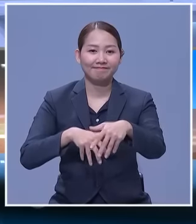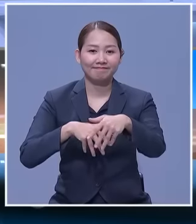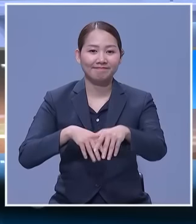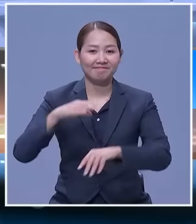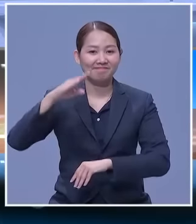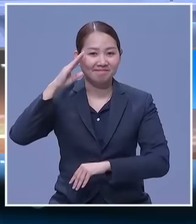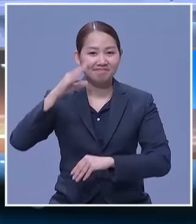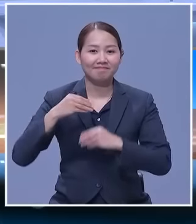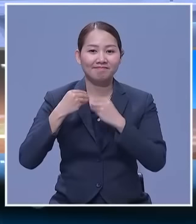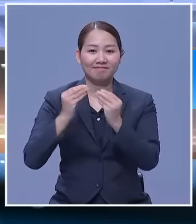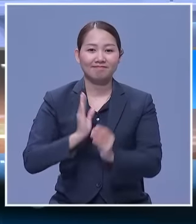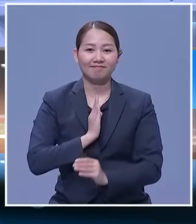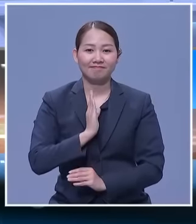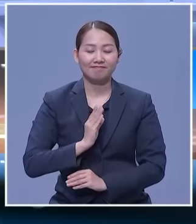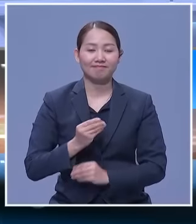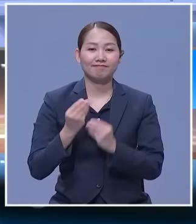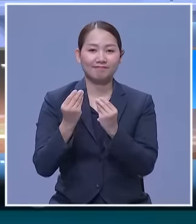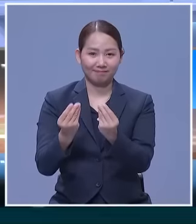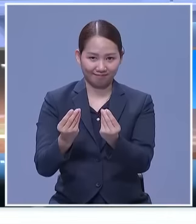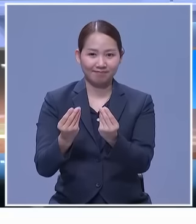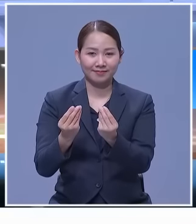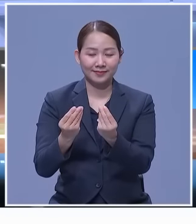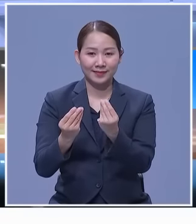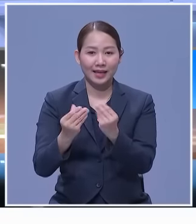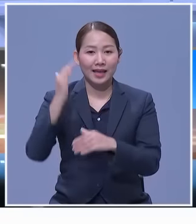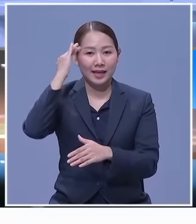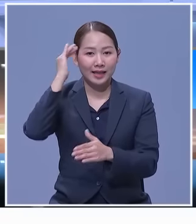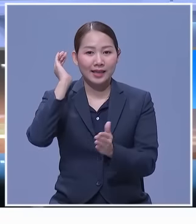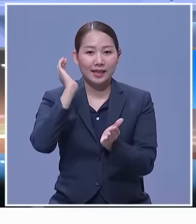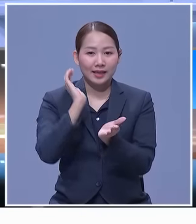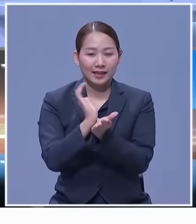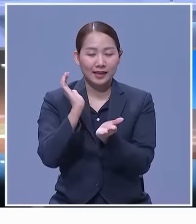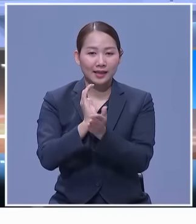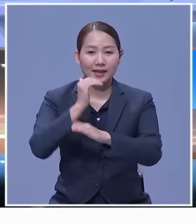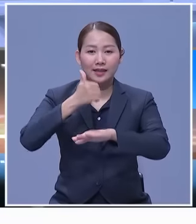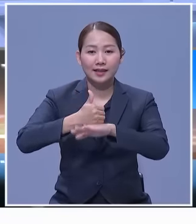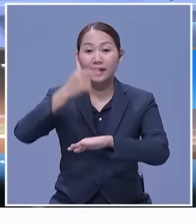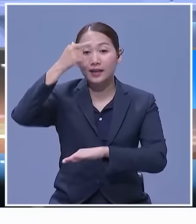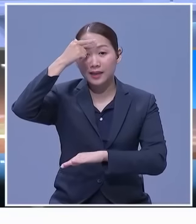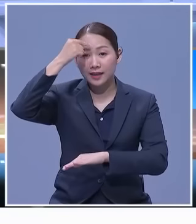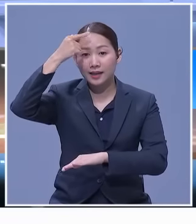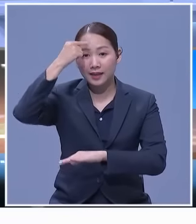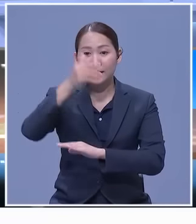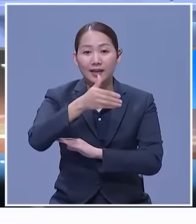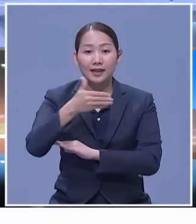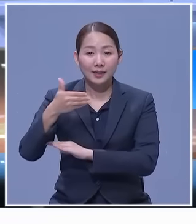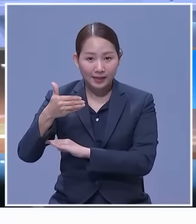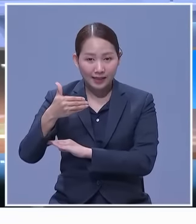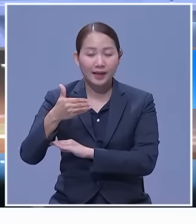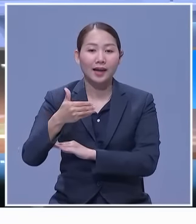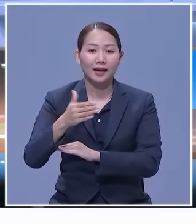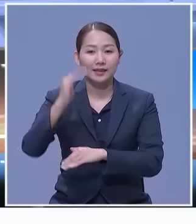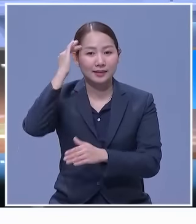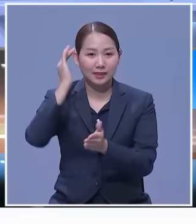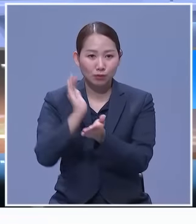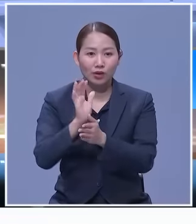ติรวมไปถึงข้าราชการตำรวจที่เกษียณอายุราชการนะคะประจำปี2567ซึ่งเป็นไปอย่างยิ่งใหญ่สมเกียรติค่ะบรร